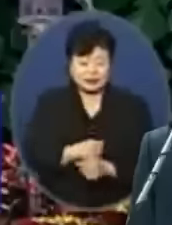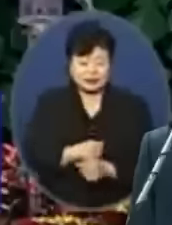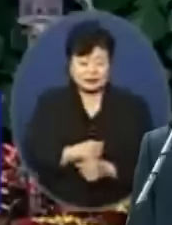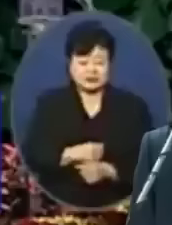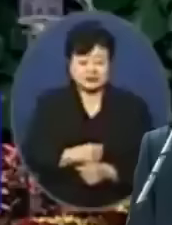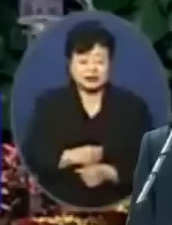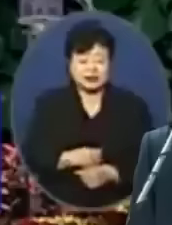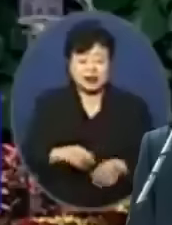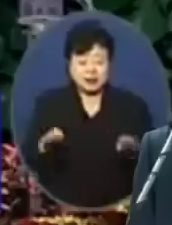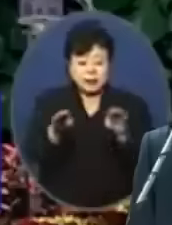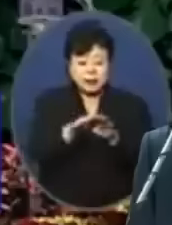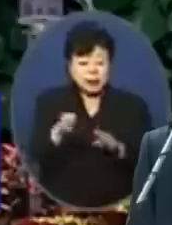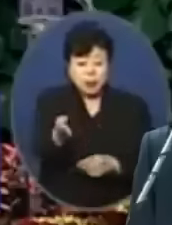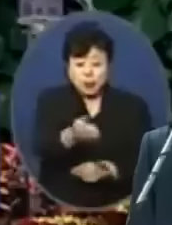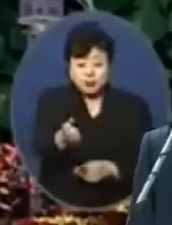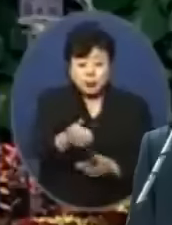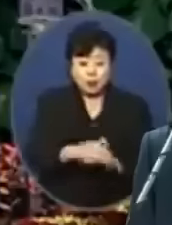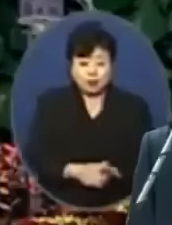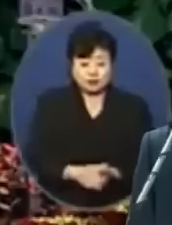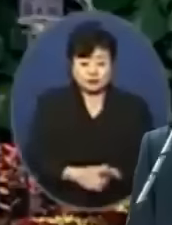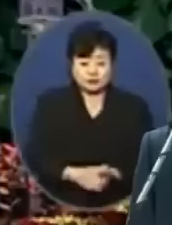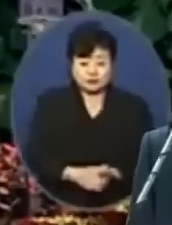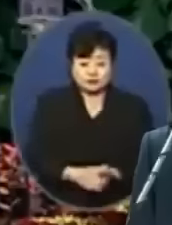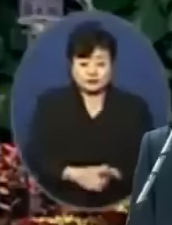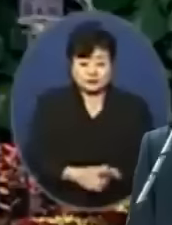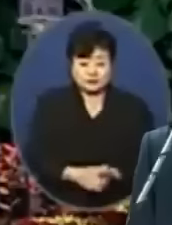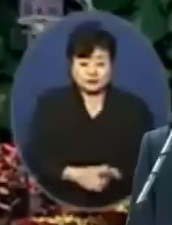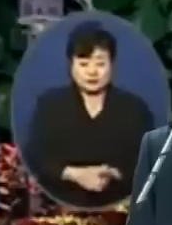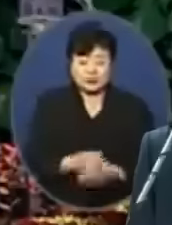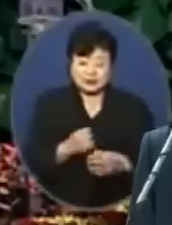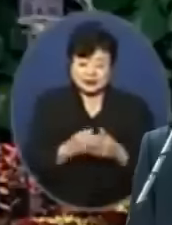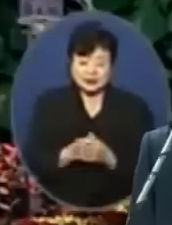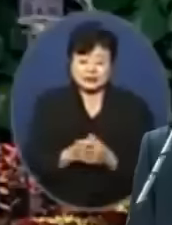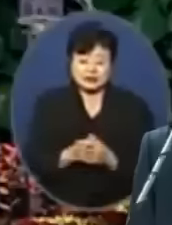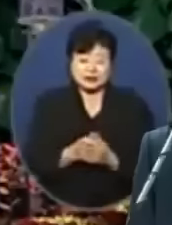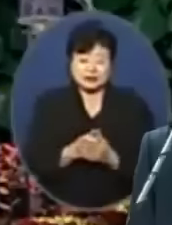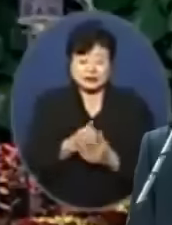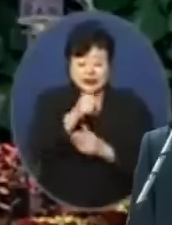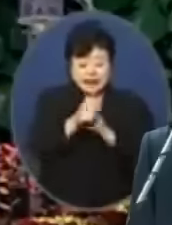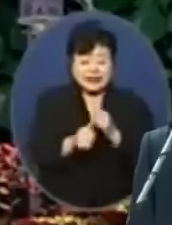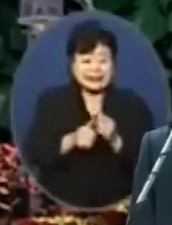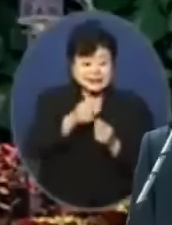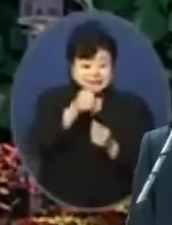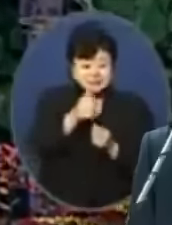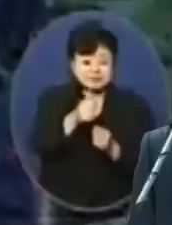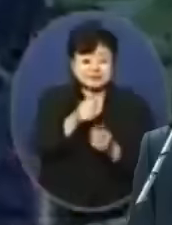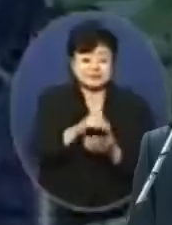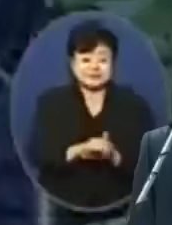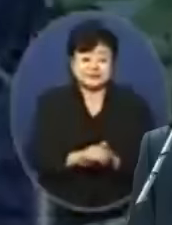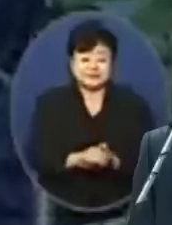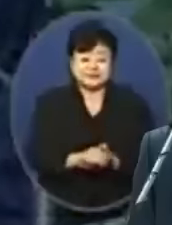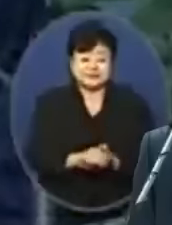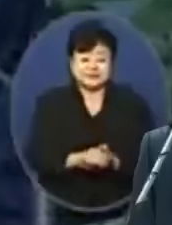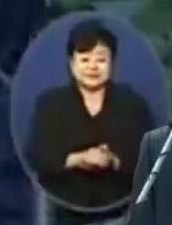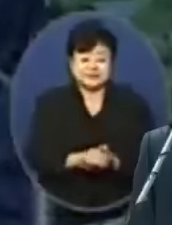빠지는 일이 없다고 말씀하시는 것입니다. 그러므로 이와 같은 하나님